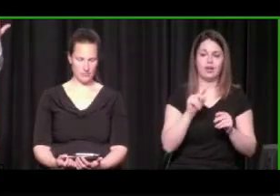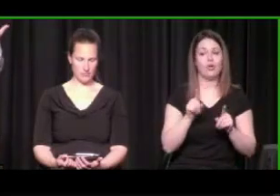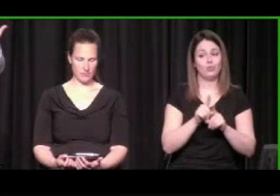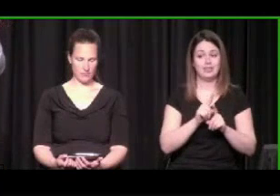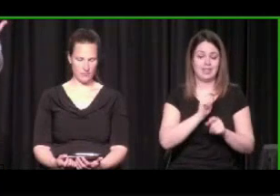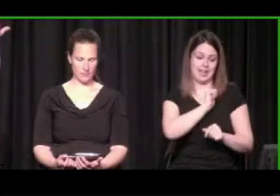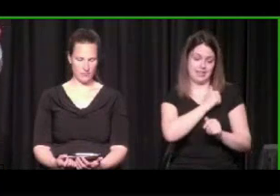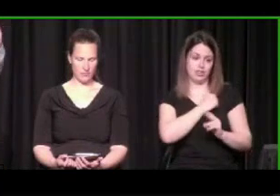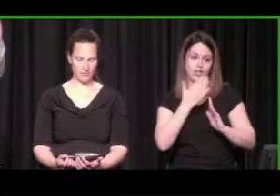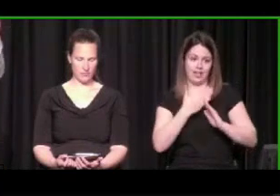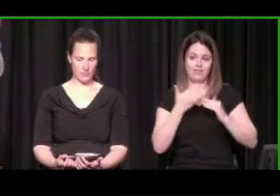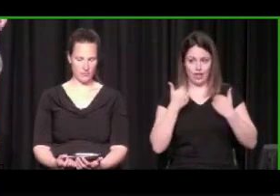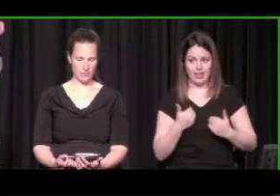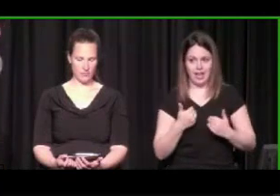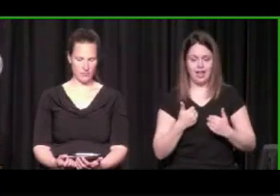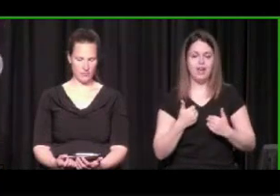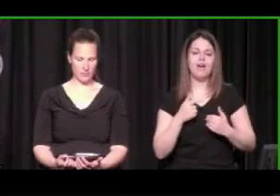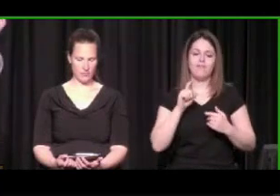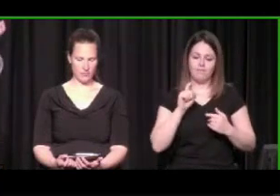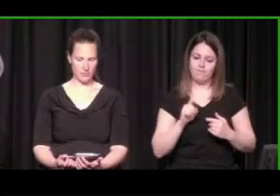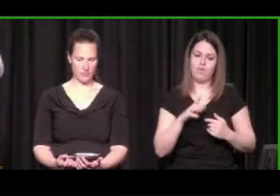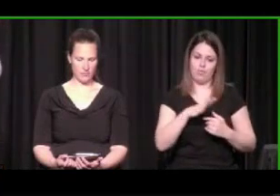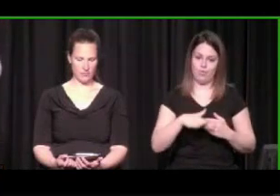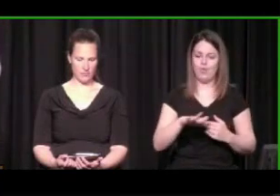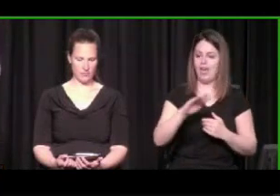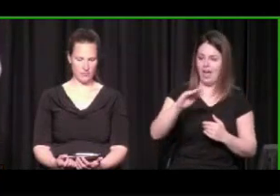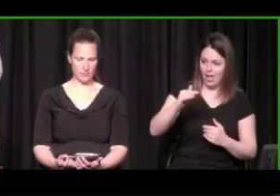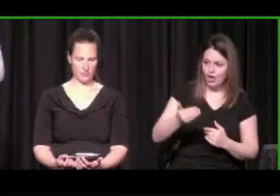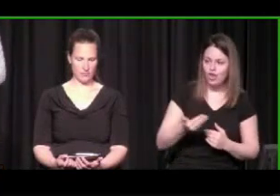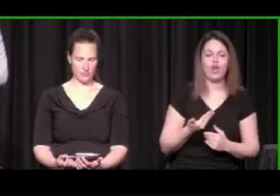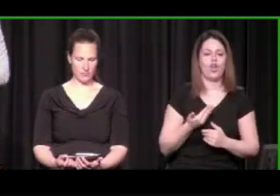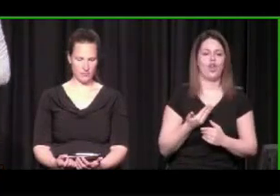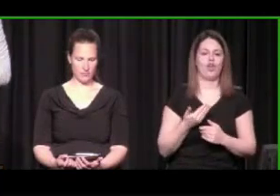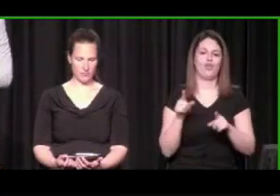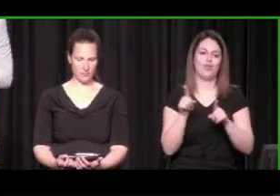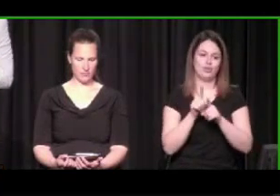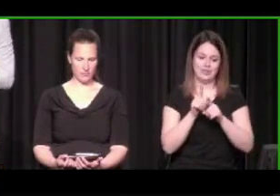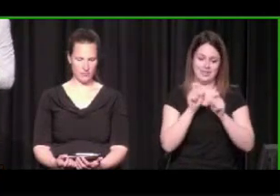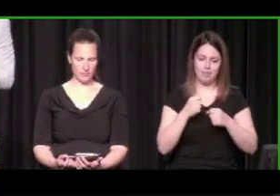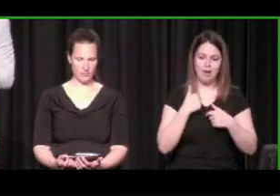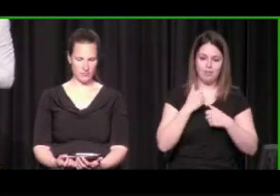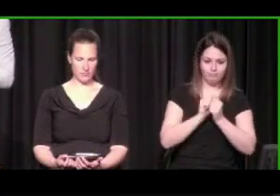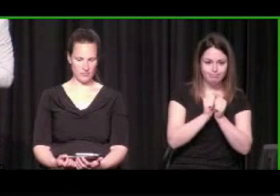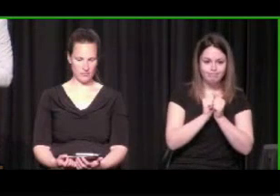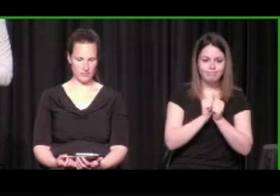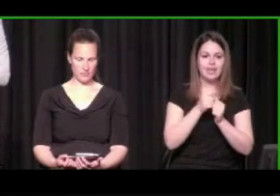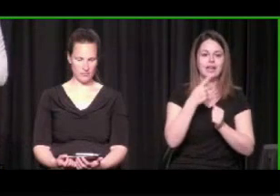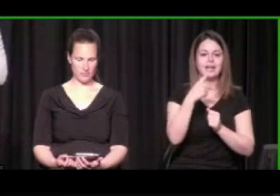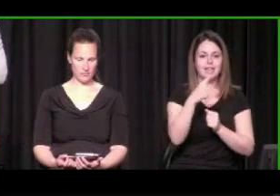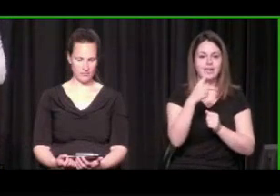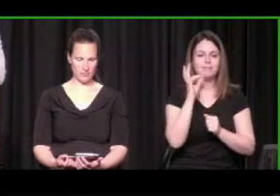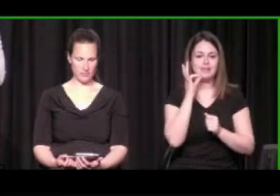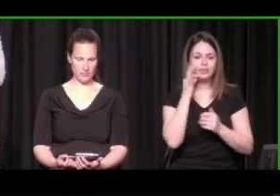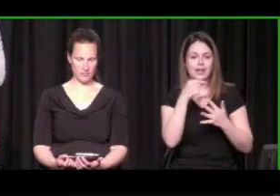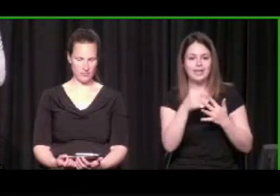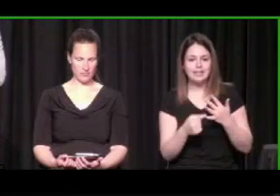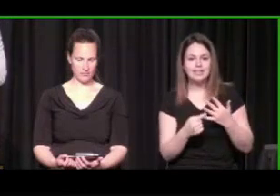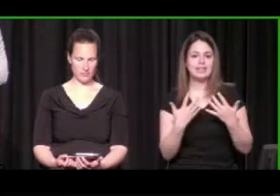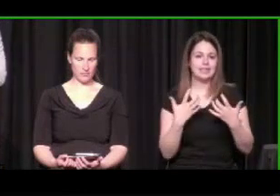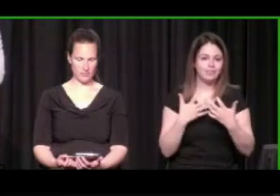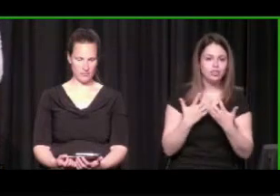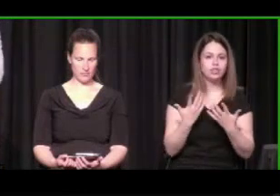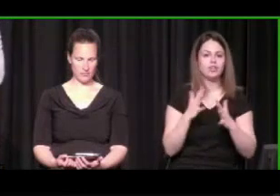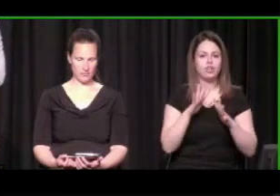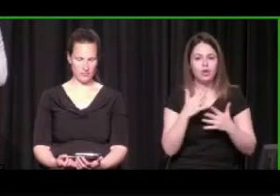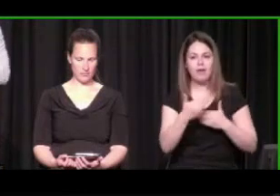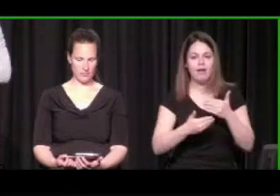aussi faire en sorte que le milieu soit accueillant, mais soit capable également de s'ajuster aux particularités du fonctionnement